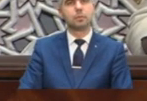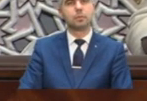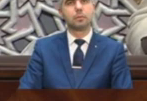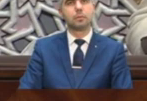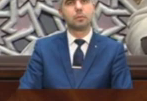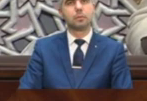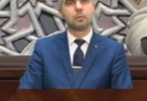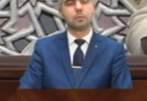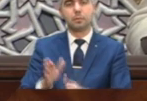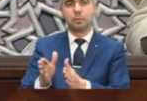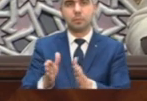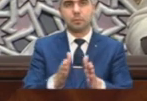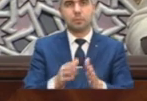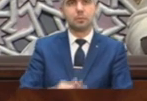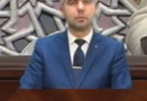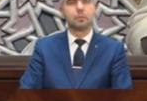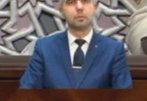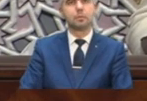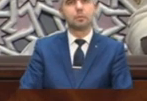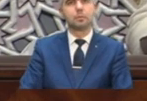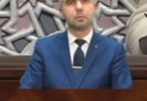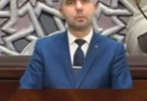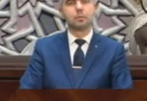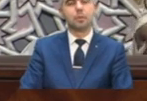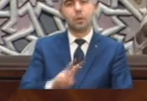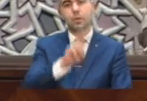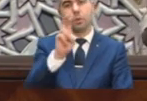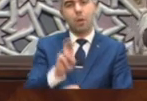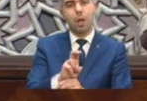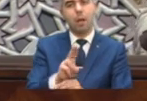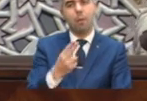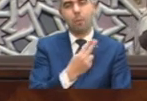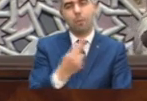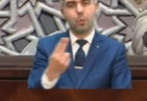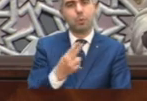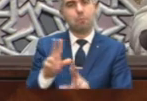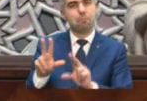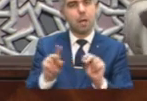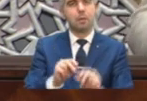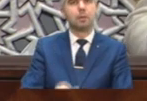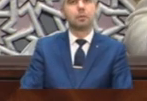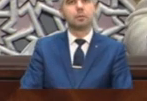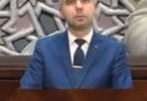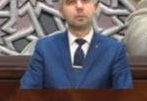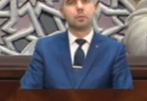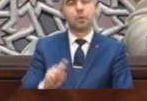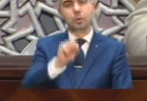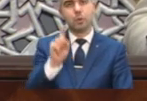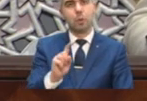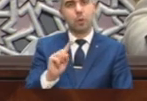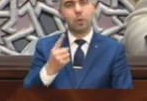إذا ننتقل إلى القطاع الموالي بسؤالين في إطار وحدة الموضوع. إذا السؤال